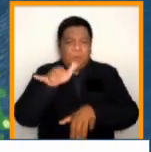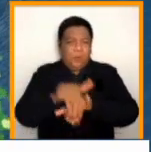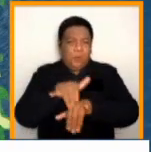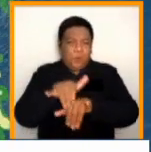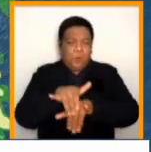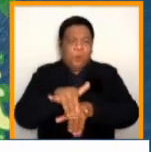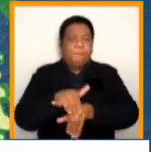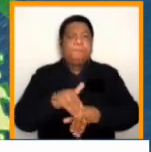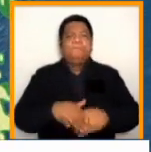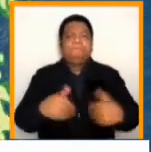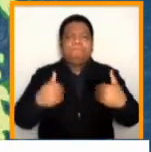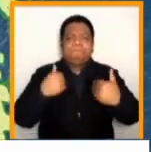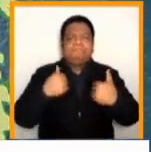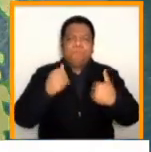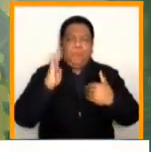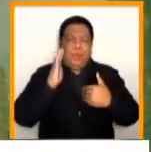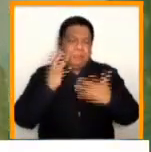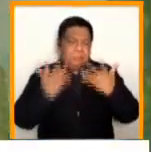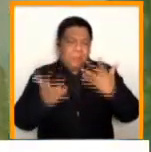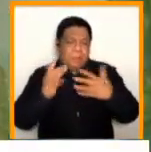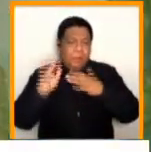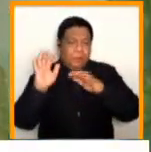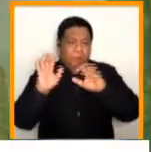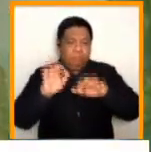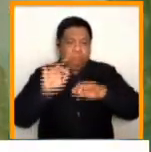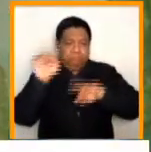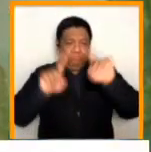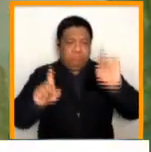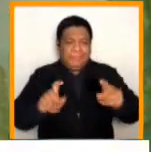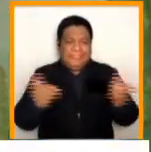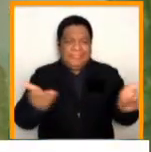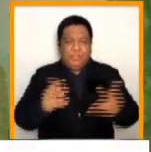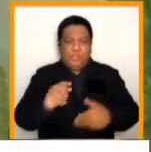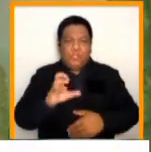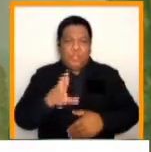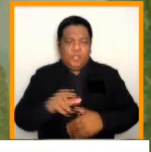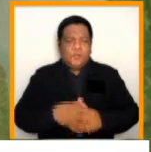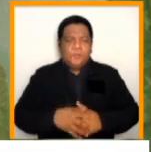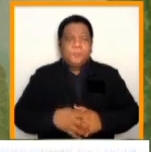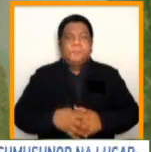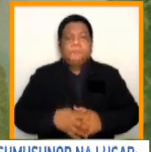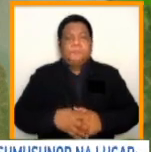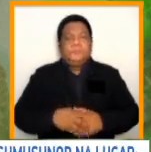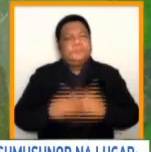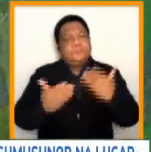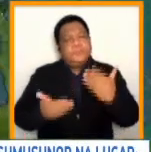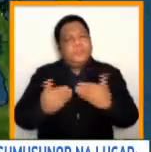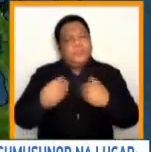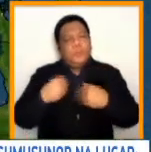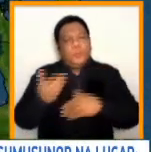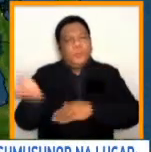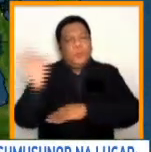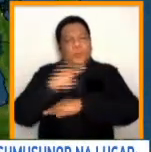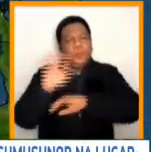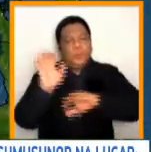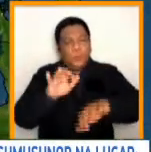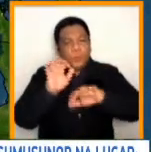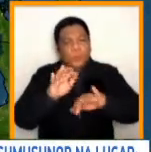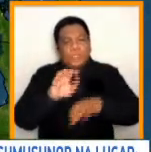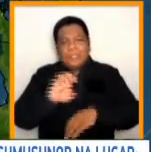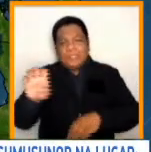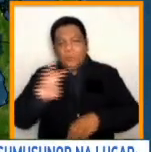chance rin po ng thunderstorm dito sa Metro Manila ngayong araw. Posible naman ang maghapong ulan sa eastern at western Visayas. At sa